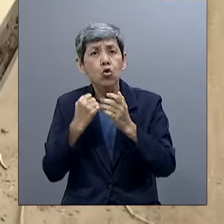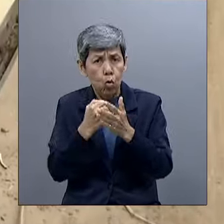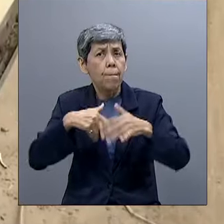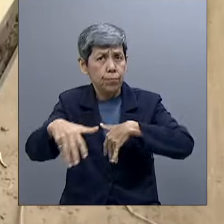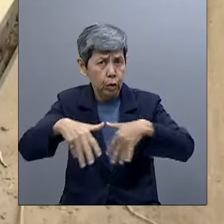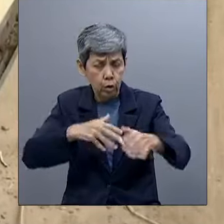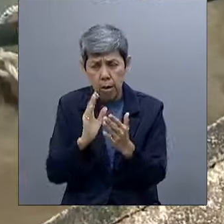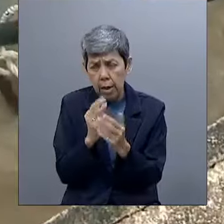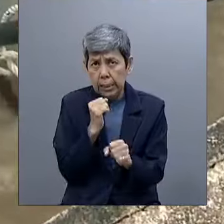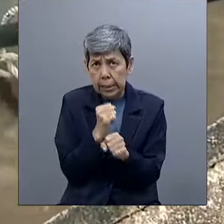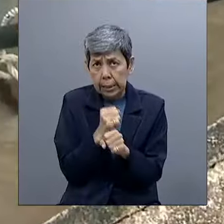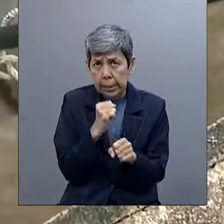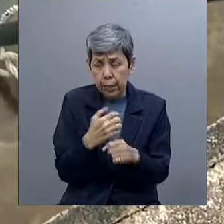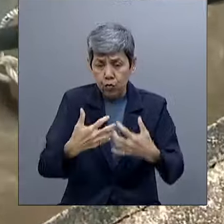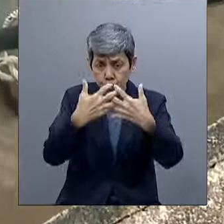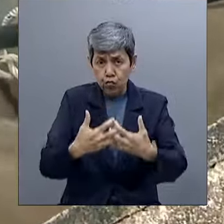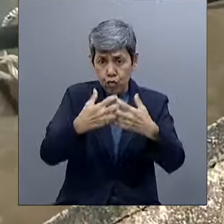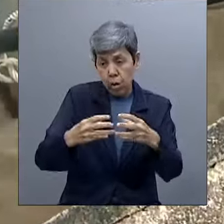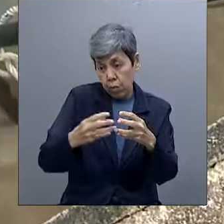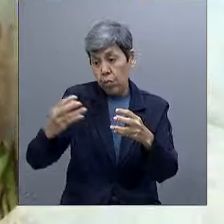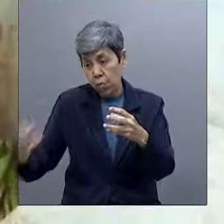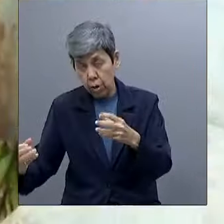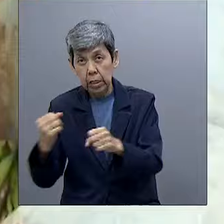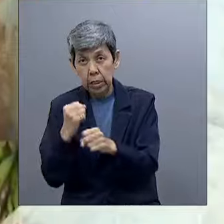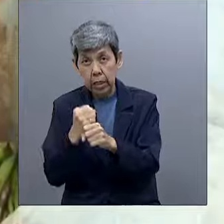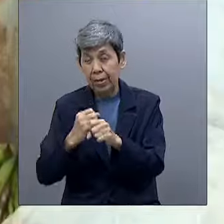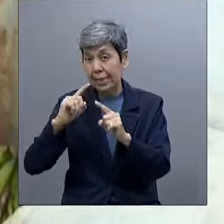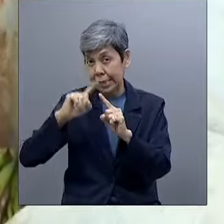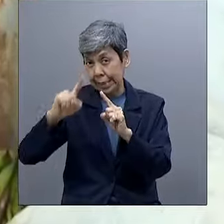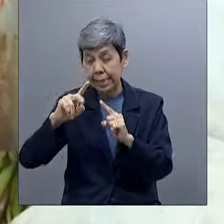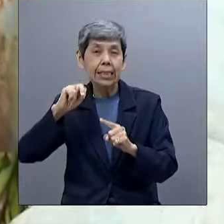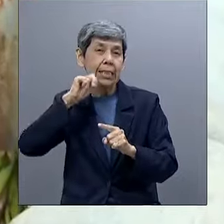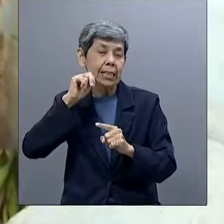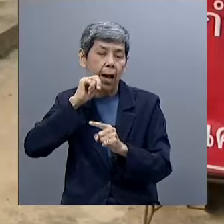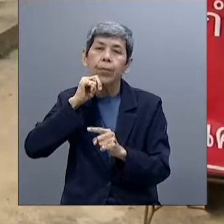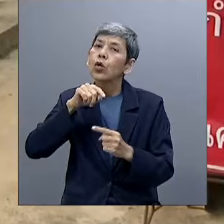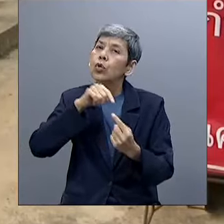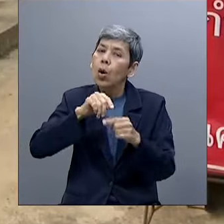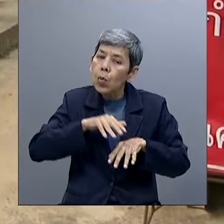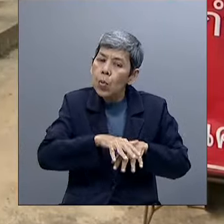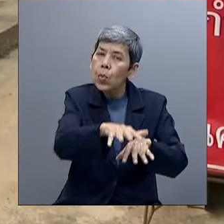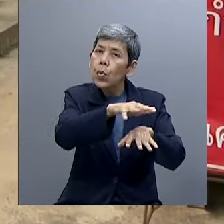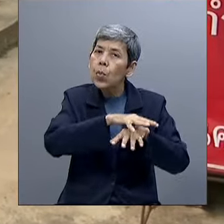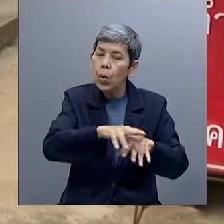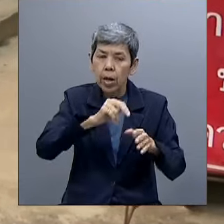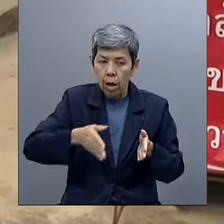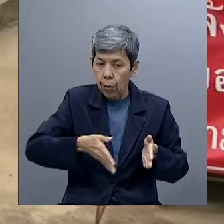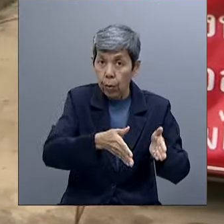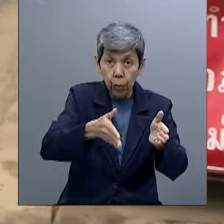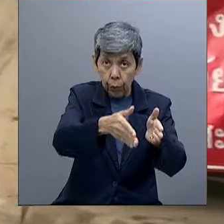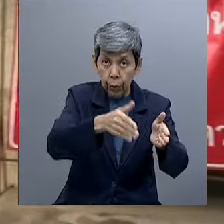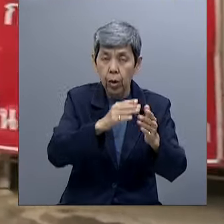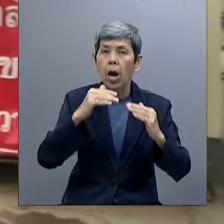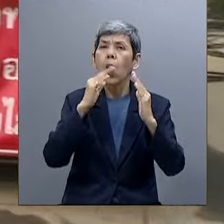ยแบ่งเส้นทางการสูบระบายน้ำได้ดังนี้ครับเส้นทางที่1 นะครับน้ำจะไหลผ่านไปตามเส้นทางน้ำที่จะลงสู่น้ำกวงบริเวณหน้าวั